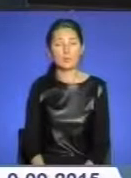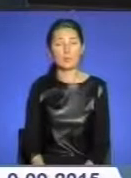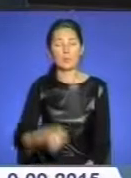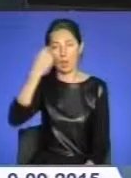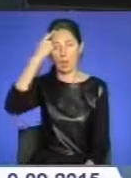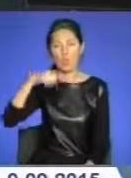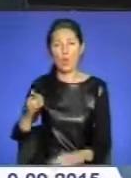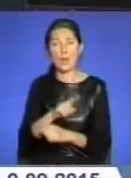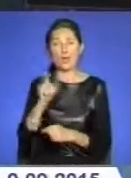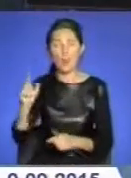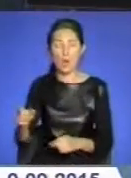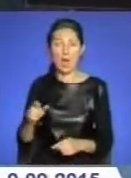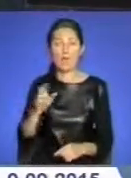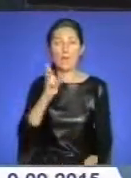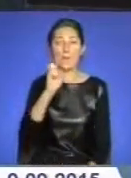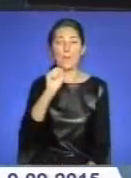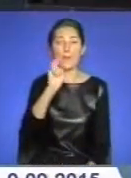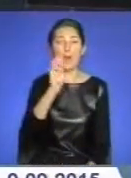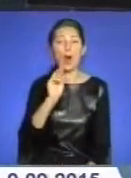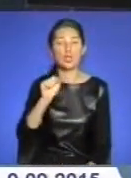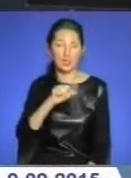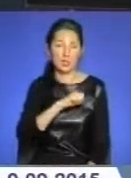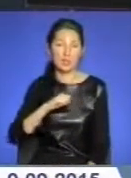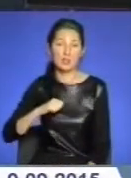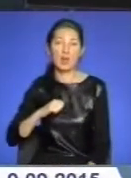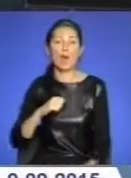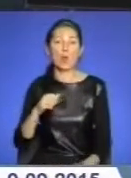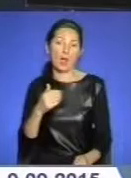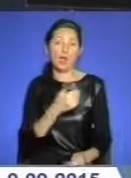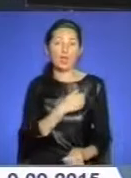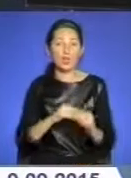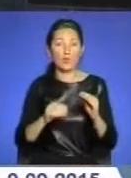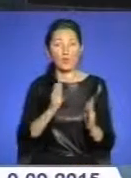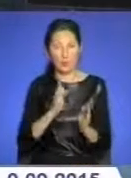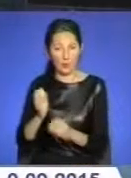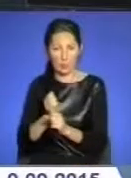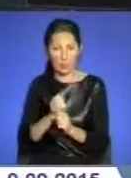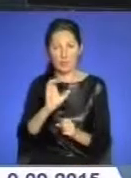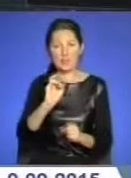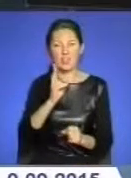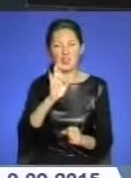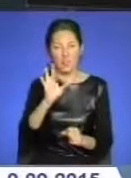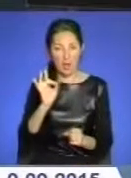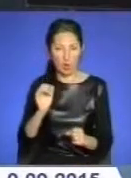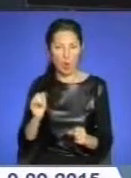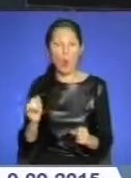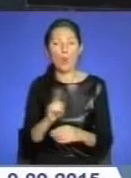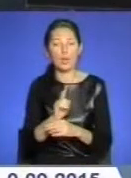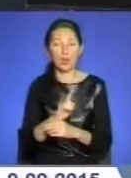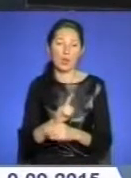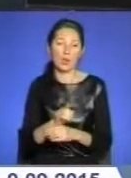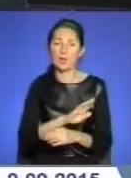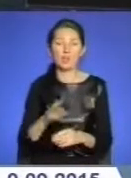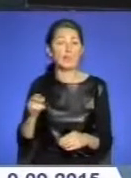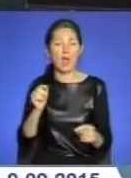Відомий тернополянин Олександр Башта самотужки взявся впорядковувати сквери у Тернополі. Не заперечує, що це свого роду піар-акція, але